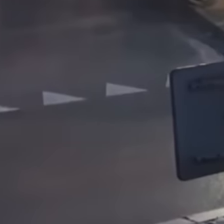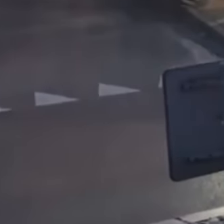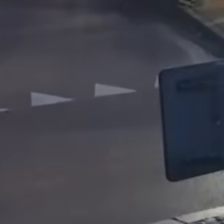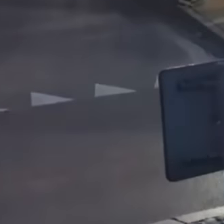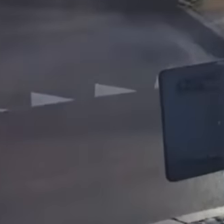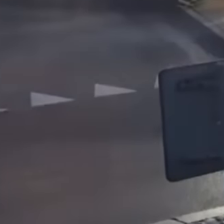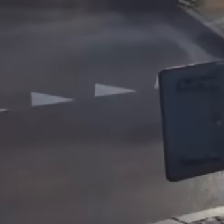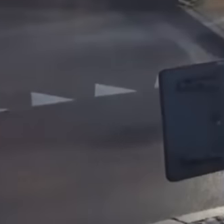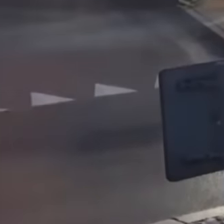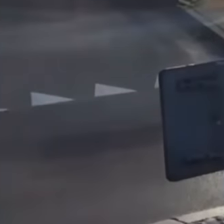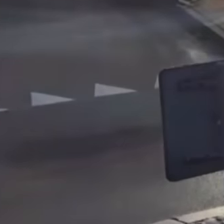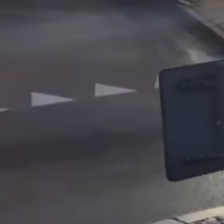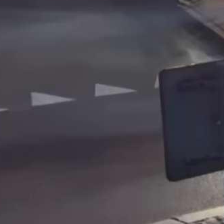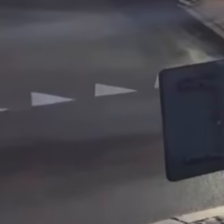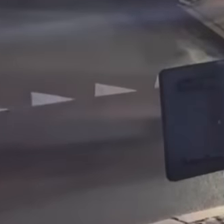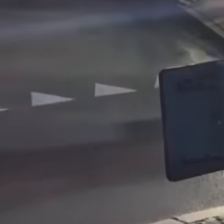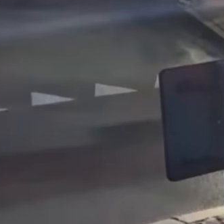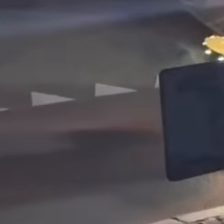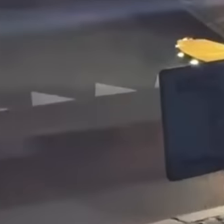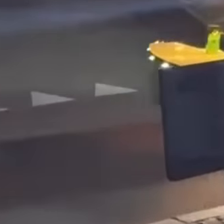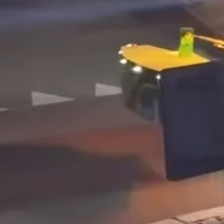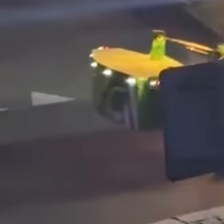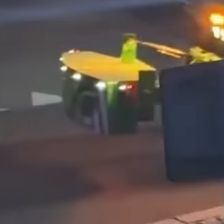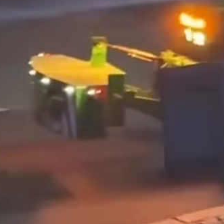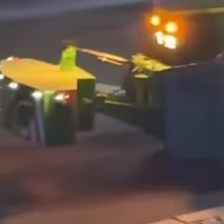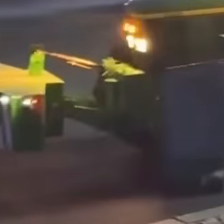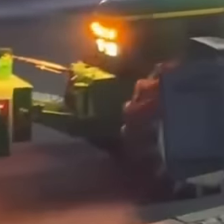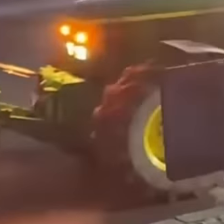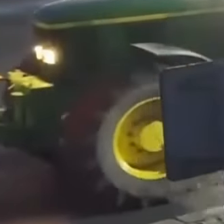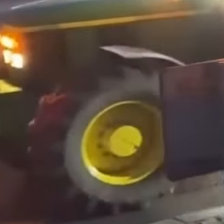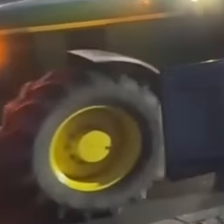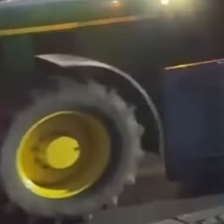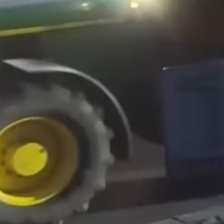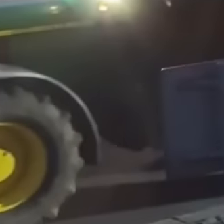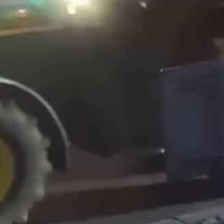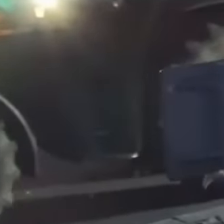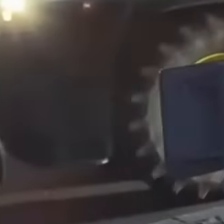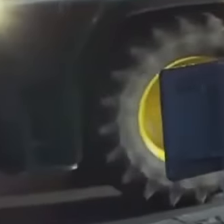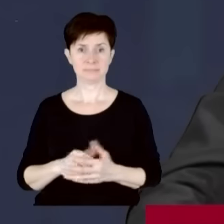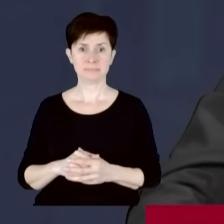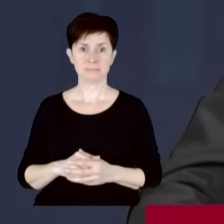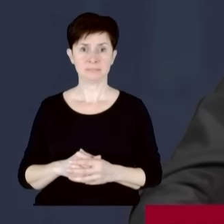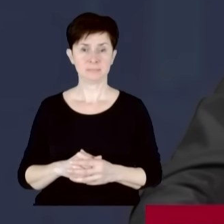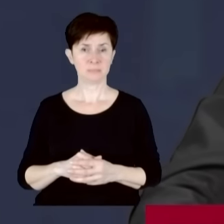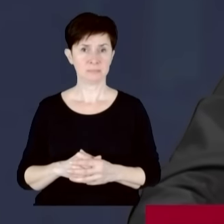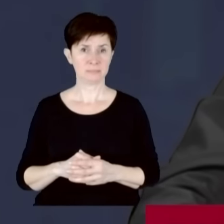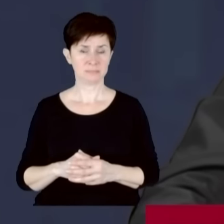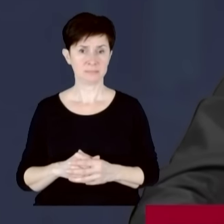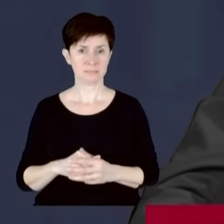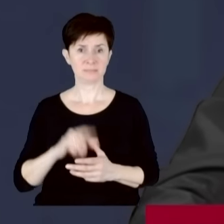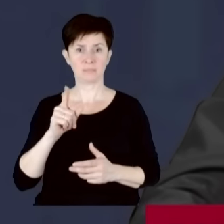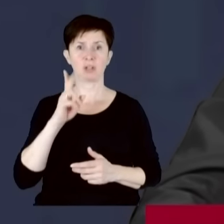Dzisiaj odbyły się protesty w całej Polsce i proszę zauważyć, że były znowuż pokojowe. Tak. Tylko że Michał